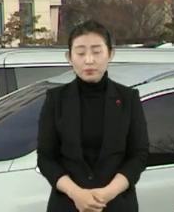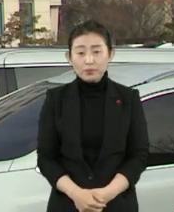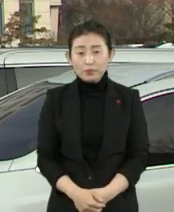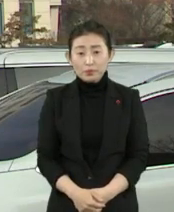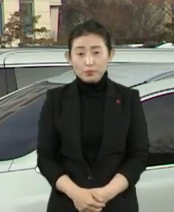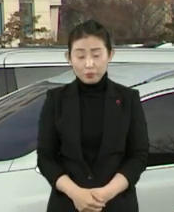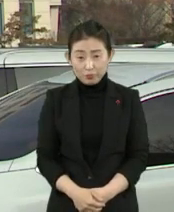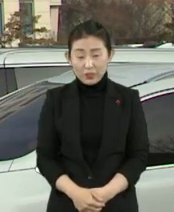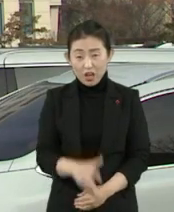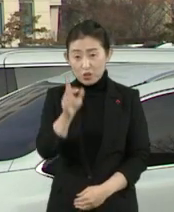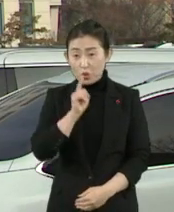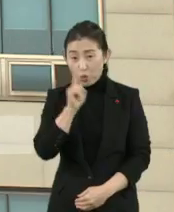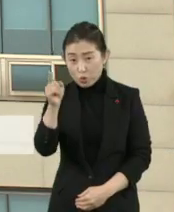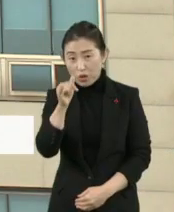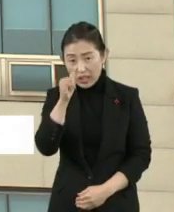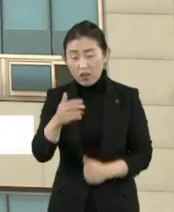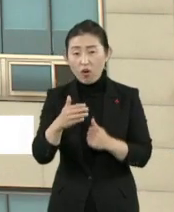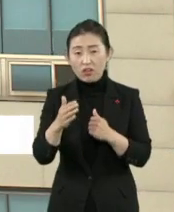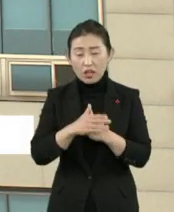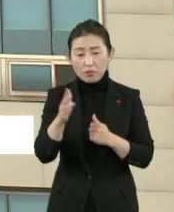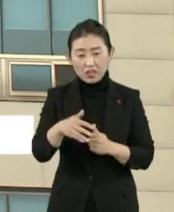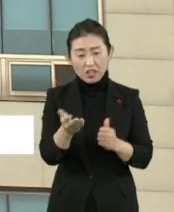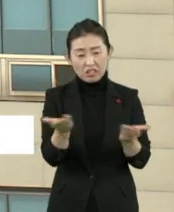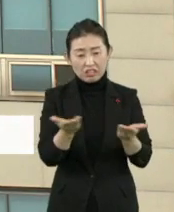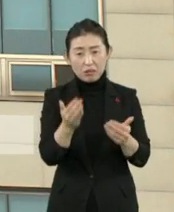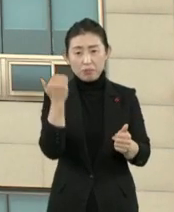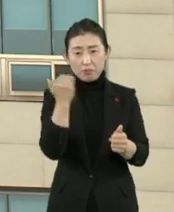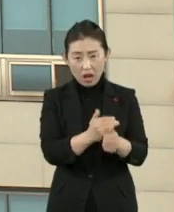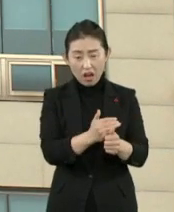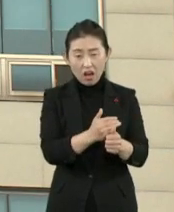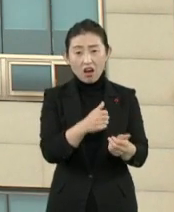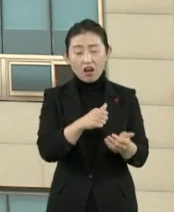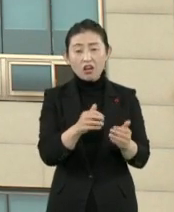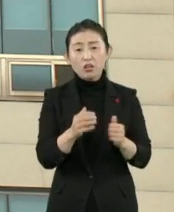천안시는 고소 사실을 통보받고 A씨를 직위해제한